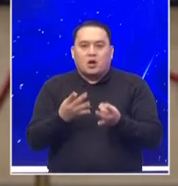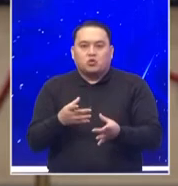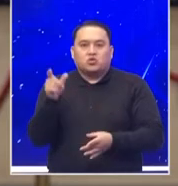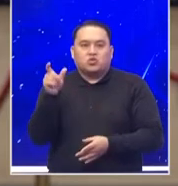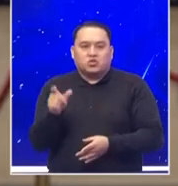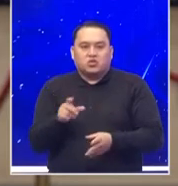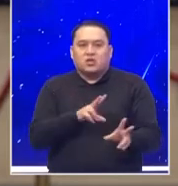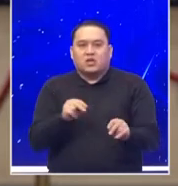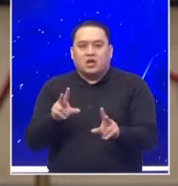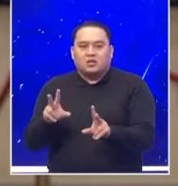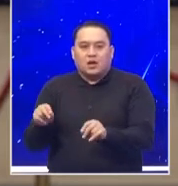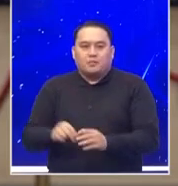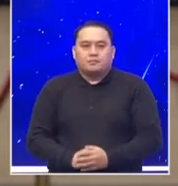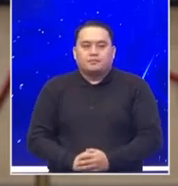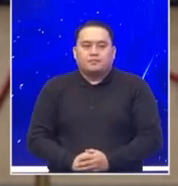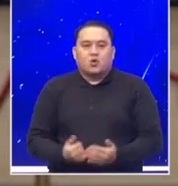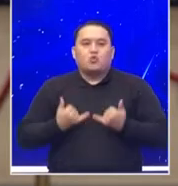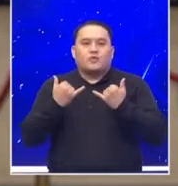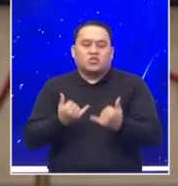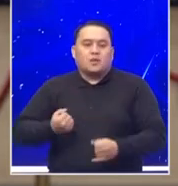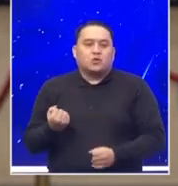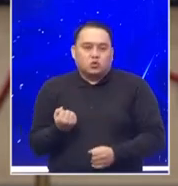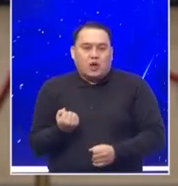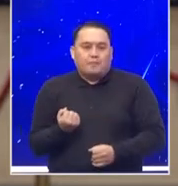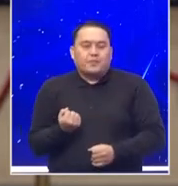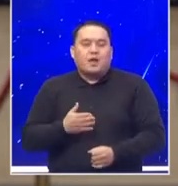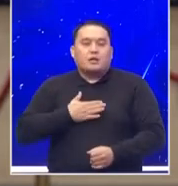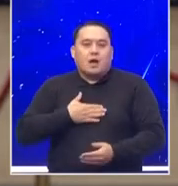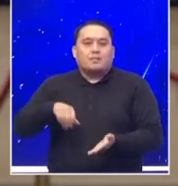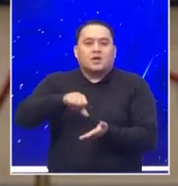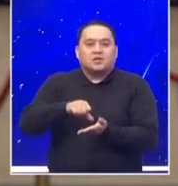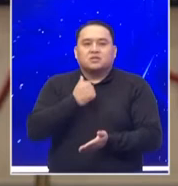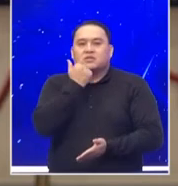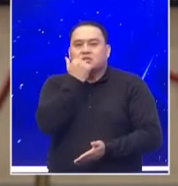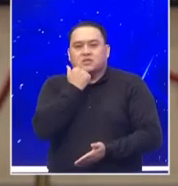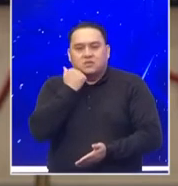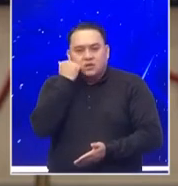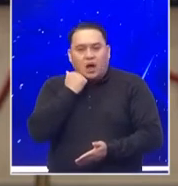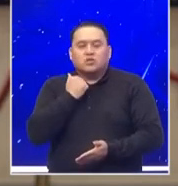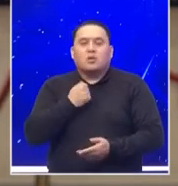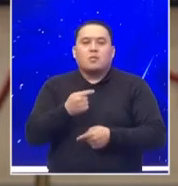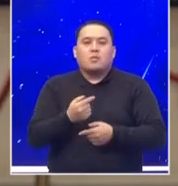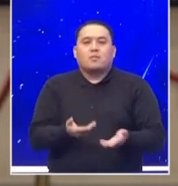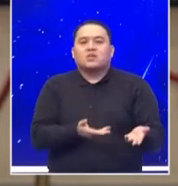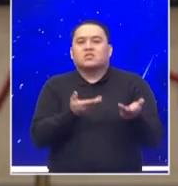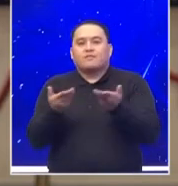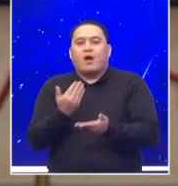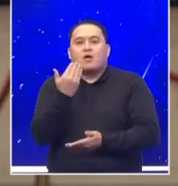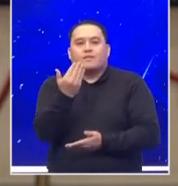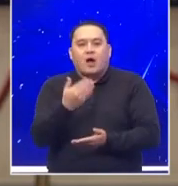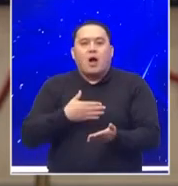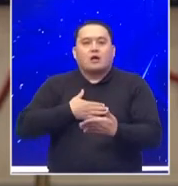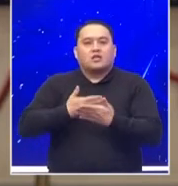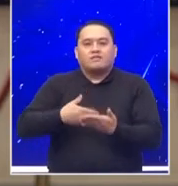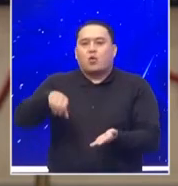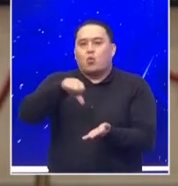счастье дорогие друзья я как представитель старшего поколения призываю вас принять активное